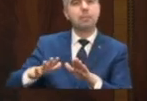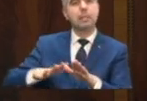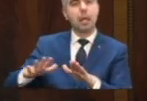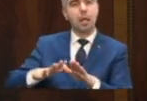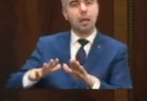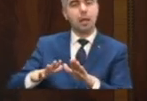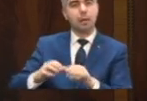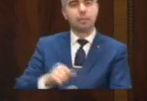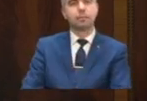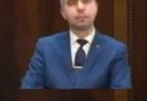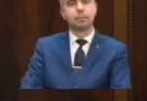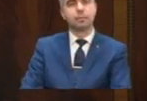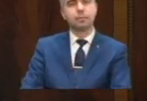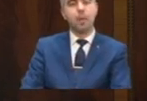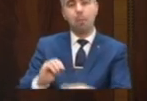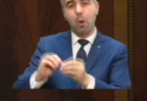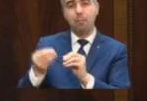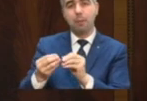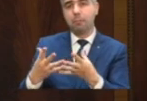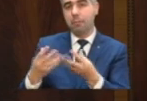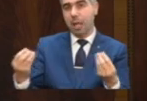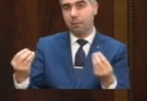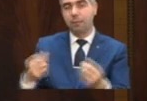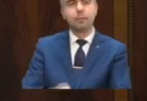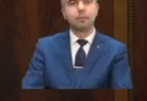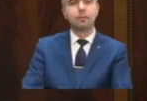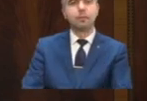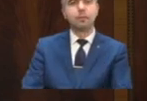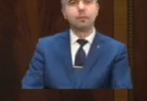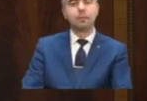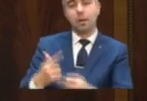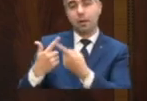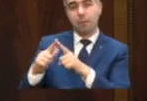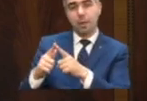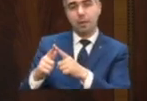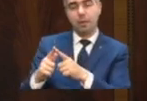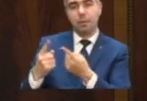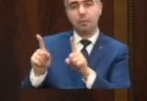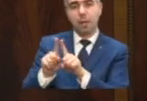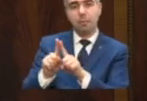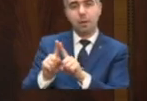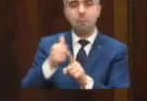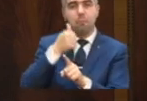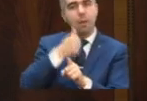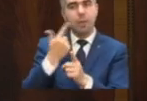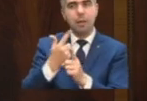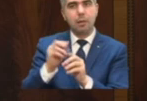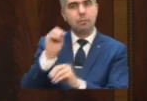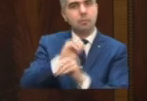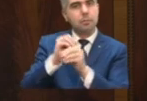واقتصادية وقانونية، مما يفتح الباب أمام استعمال طرق غير قانونية للبناء الغير